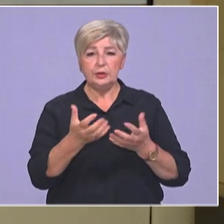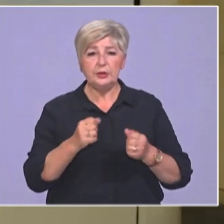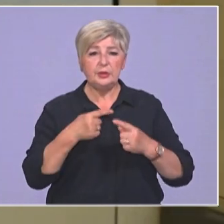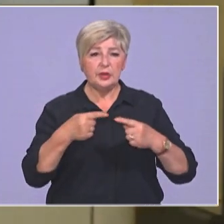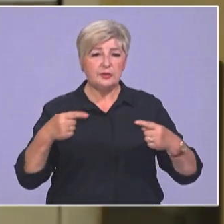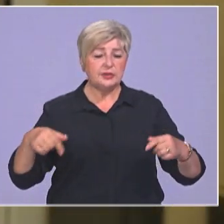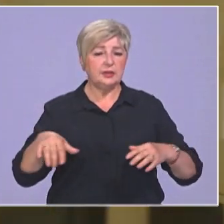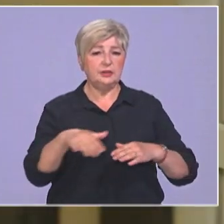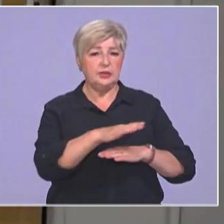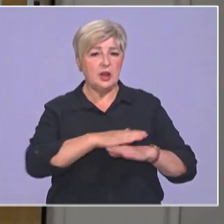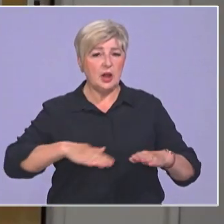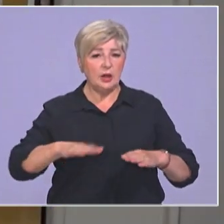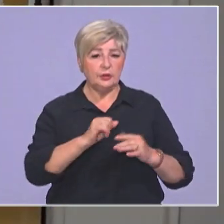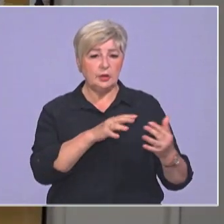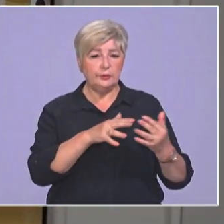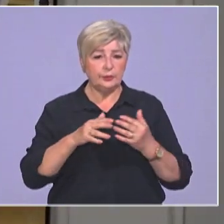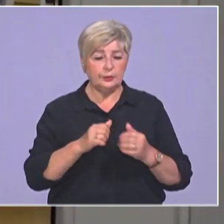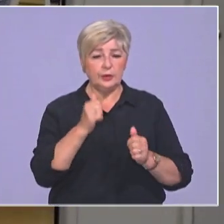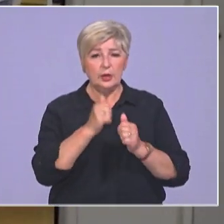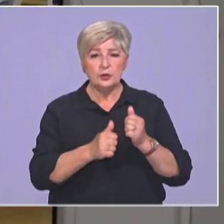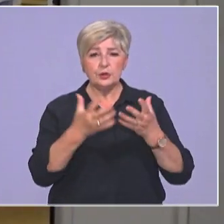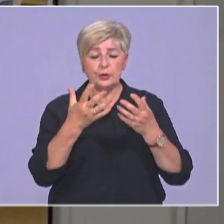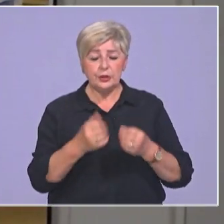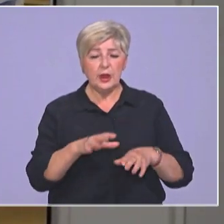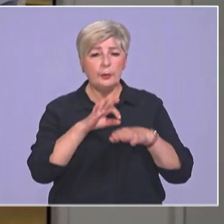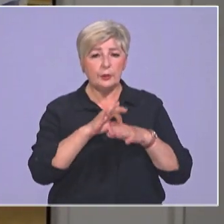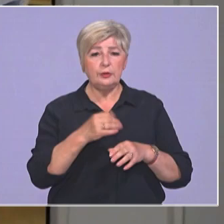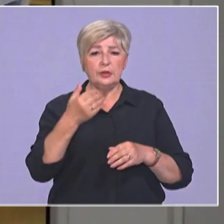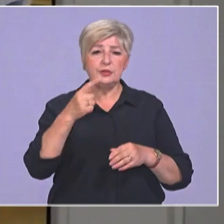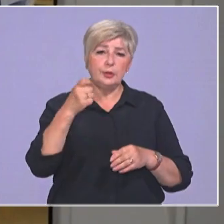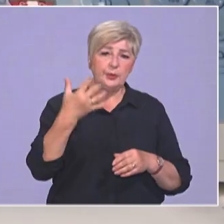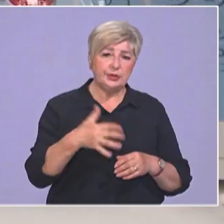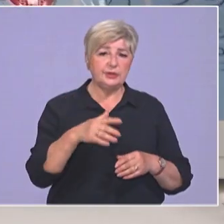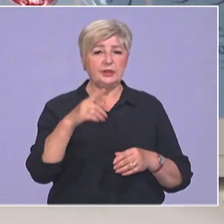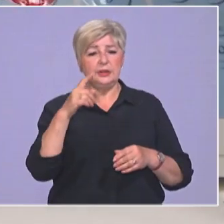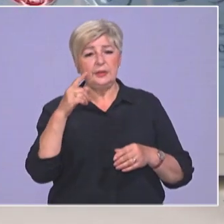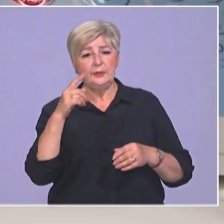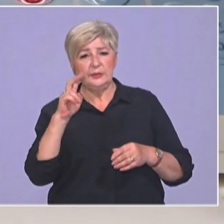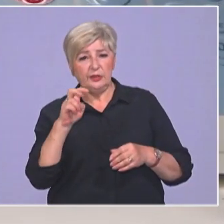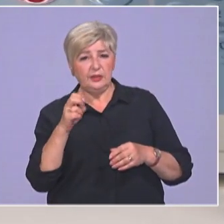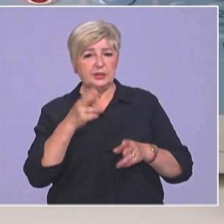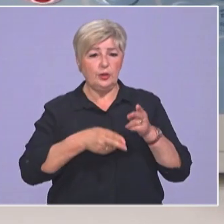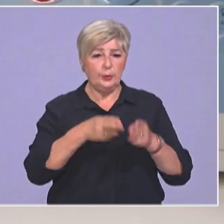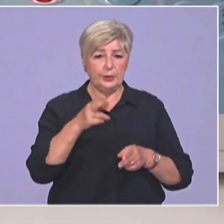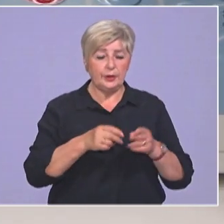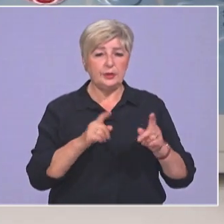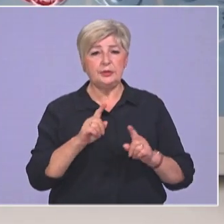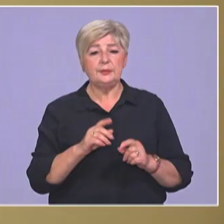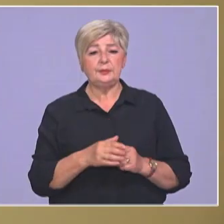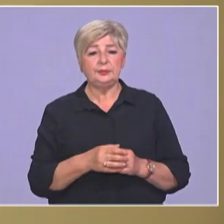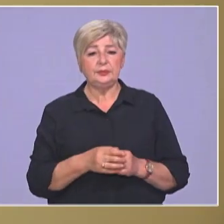фронту. Щодня спеціалісти лікарні проводять по 50-100 операцій, аби бійці вижили та могли розпочати курс